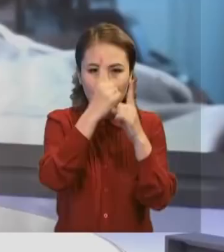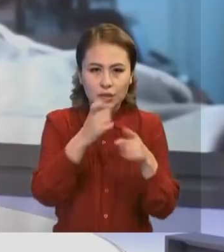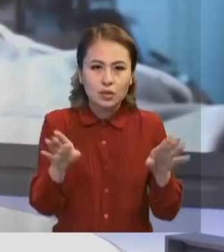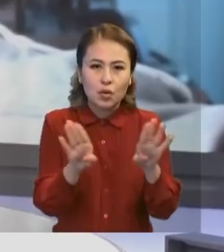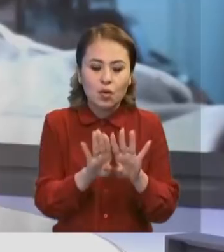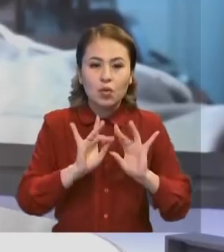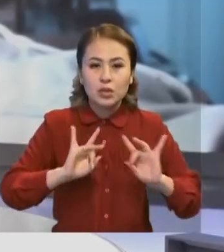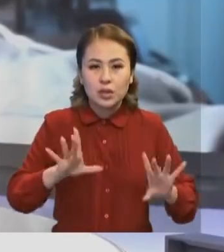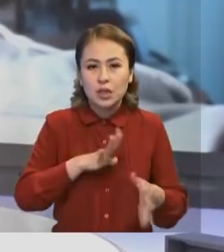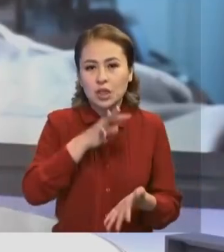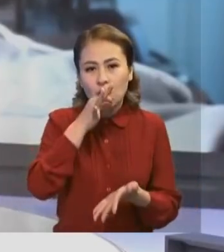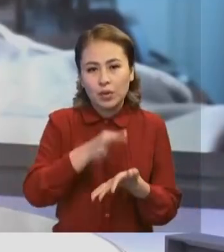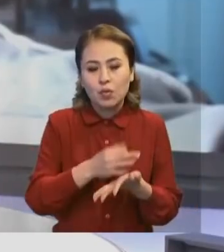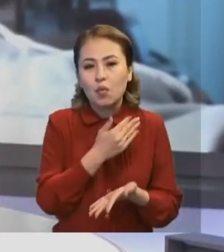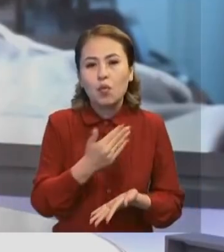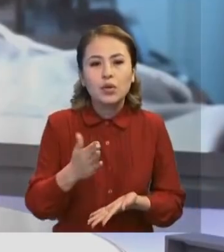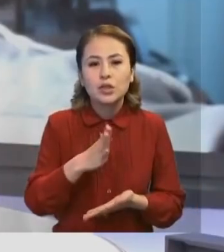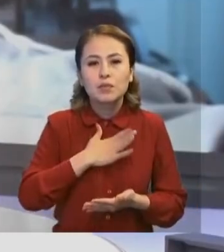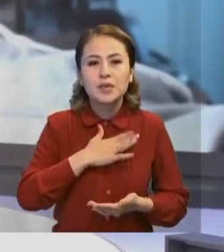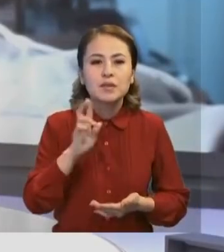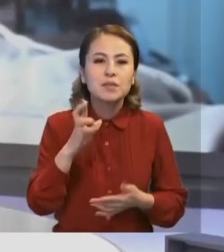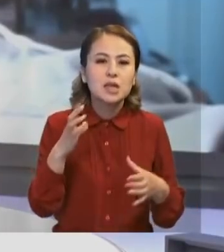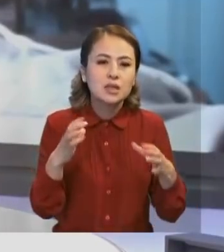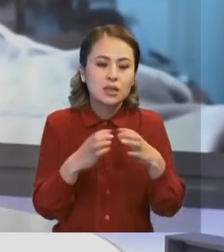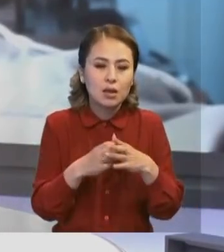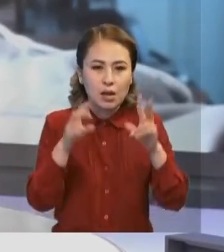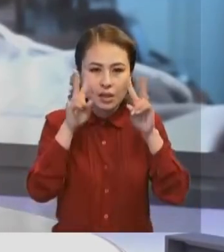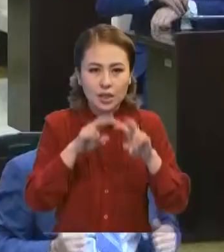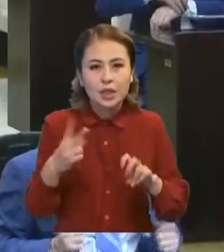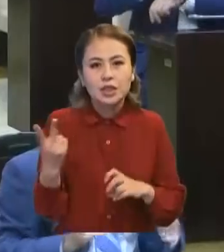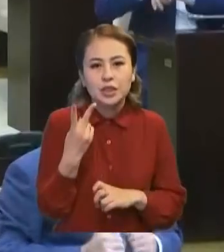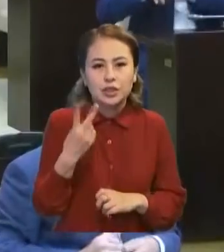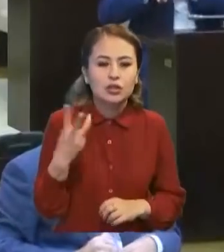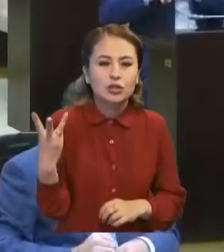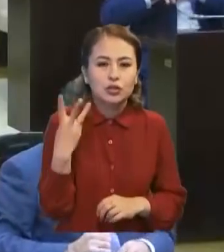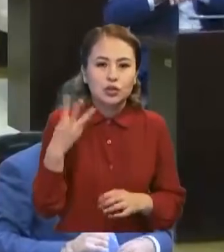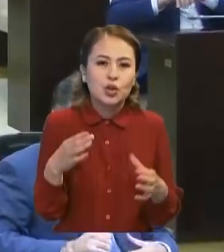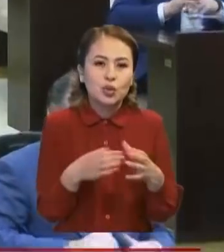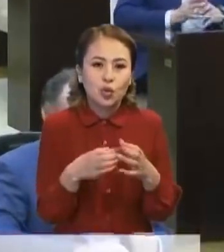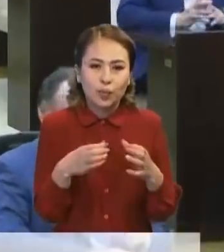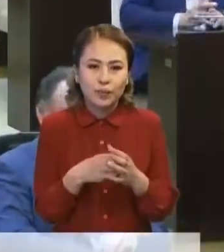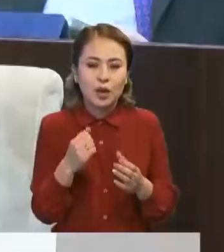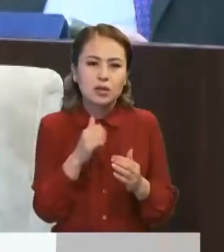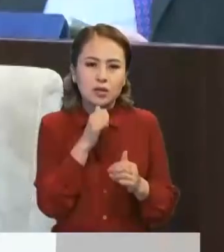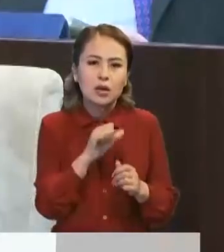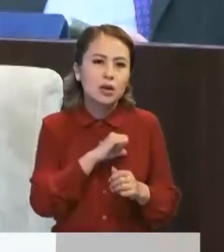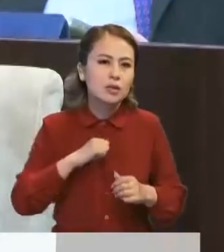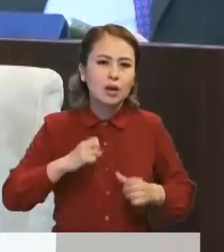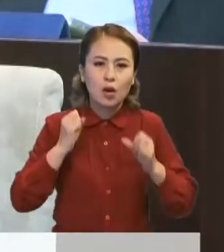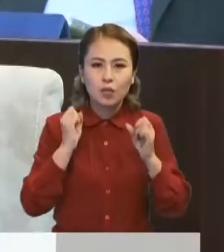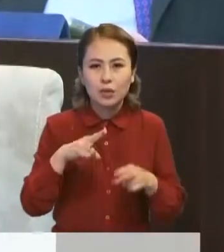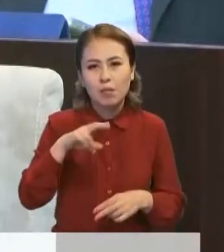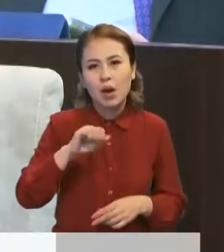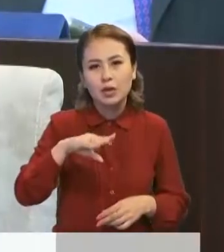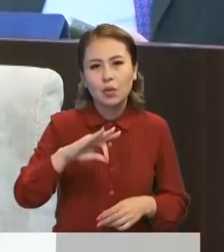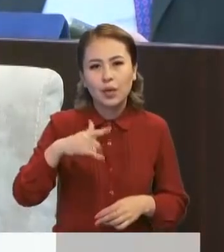саясаткерлердің мәлімдемесіне осылай деп жауап берді. Оның айтуынша, біздегі биологиялық зертханалар екінші және үшінші топтағы аса